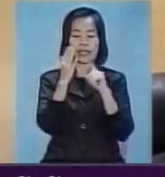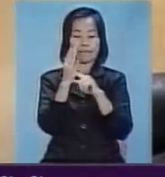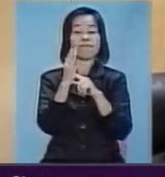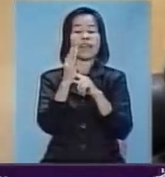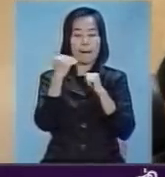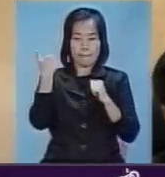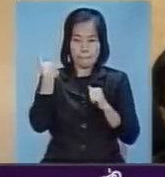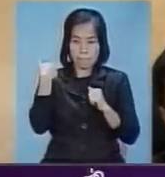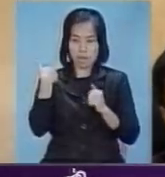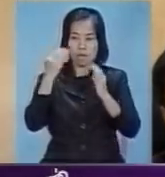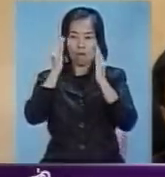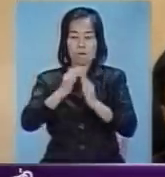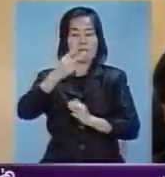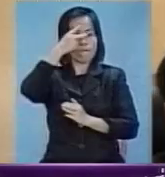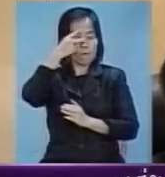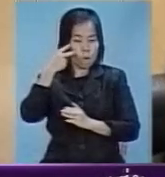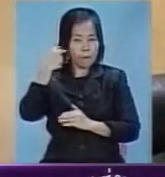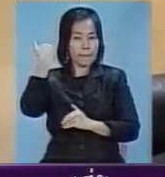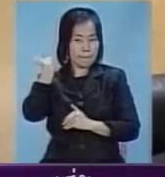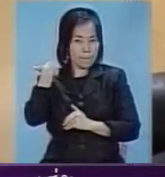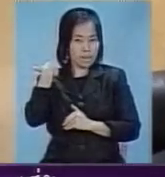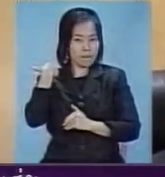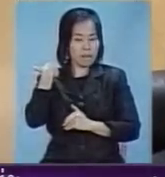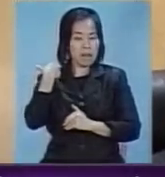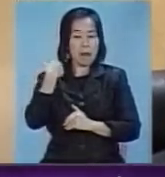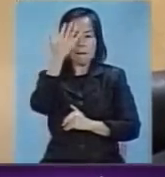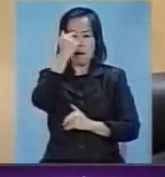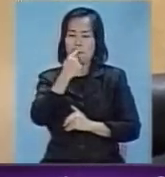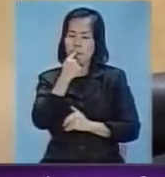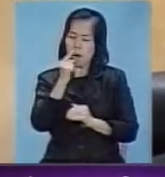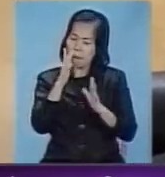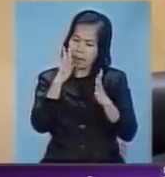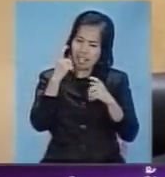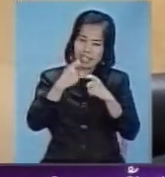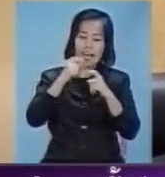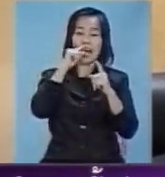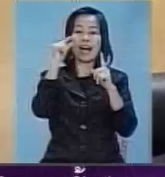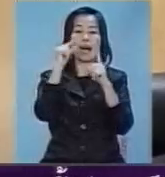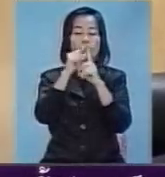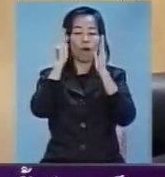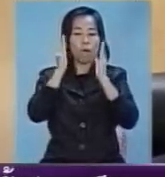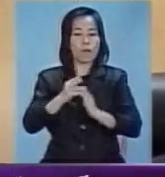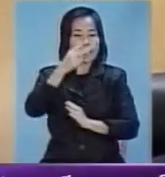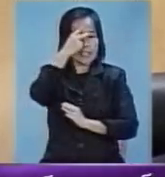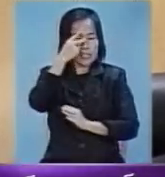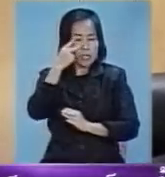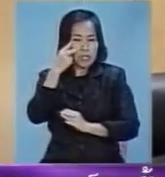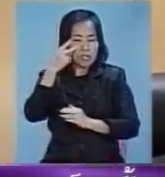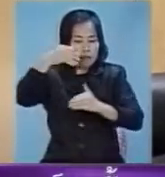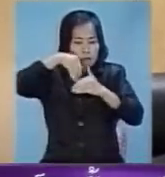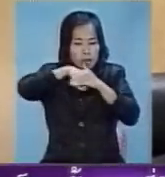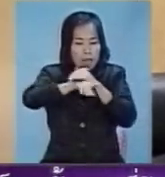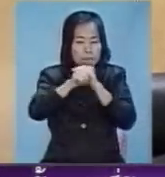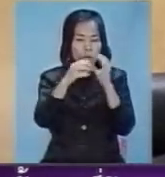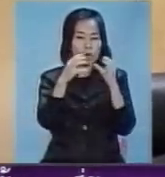ารร้ายผมตองเรียกคำนี้ครัเพราะไม่สามารถจะเรีกคำอื่นได้คือคนที่แฟงตัวยในผู้ชมนุม